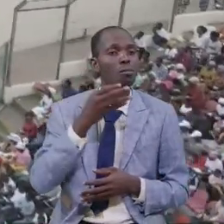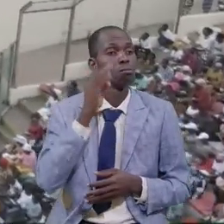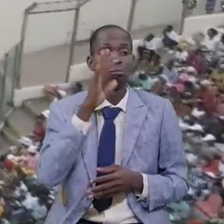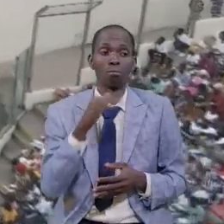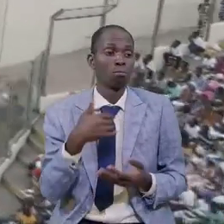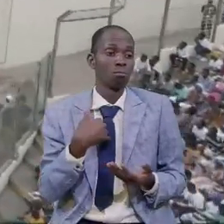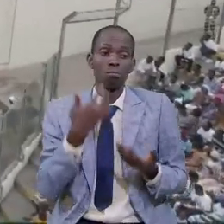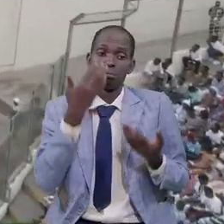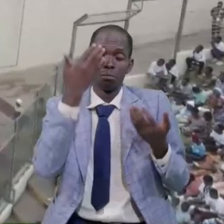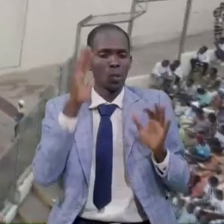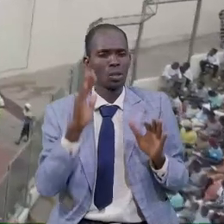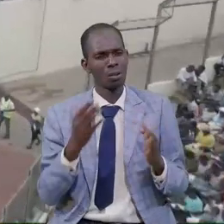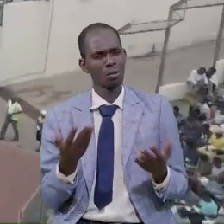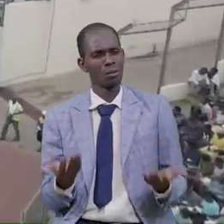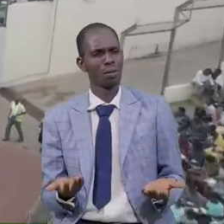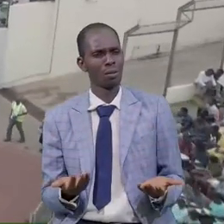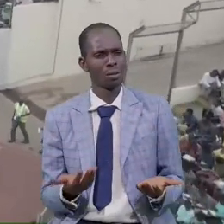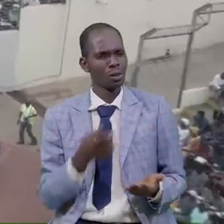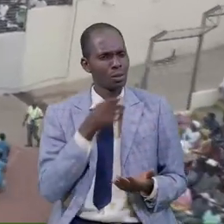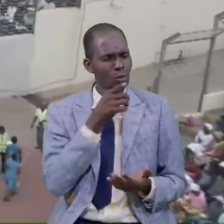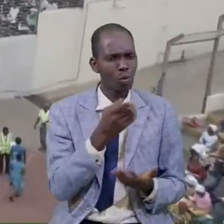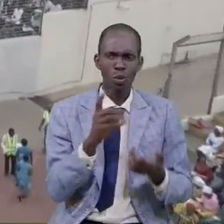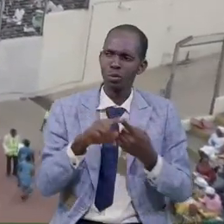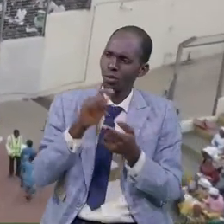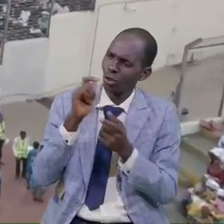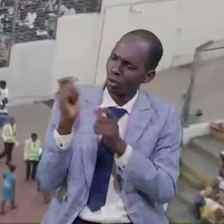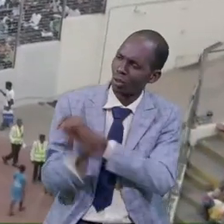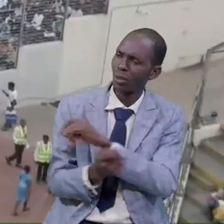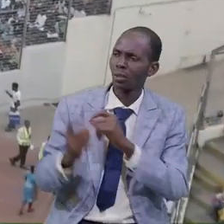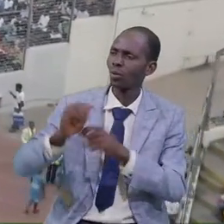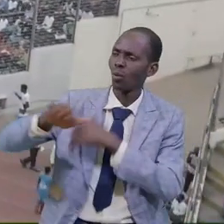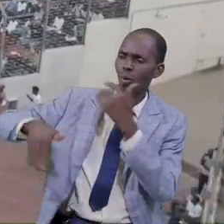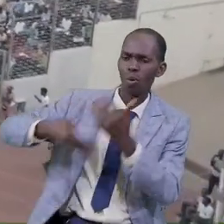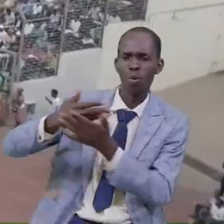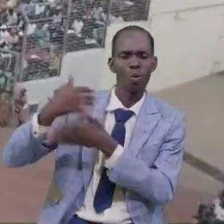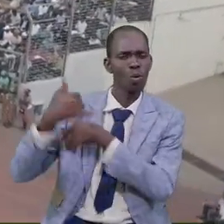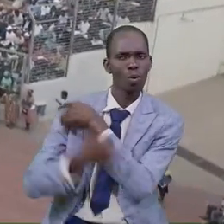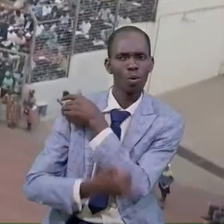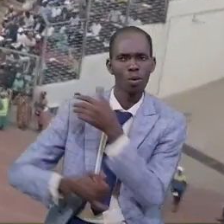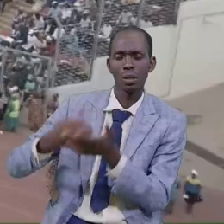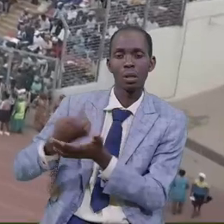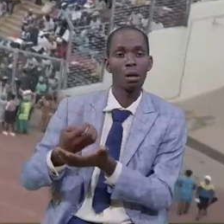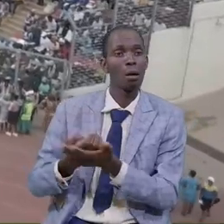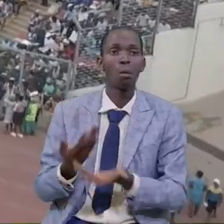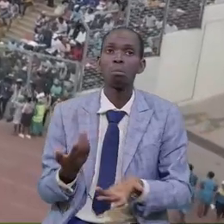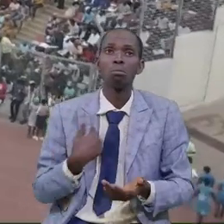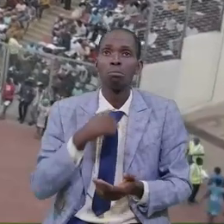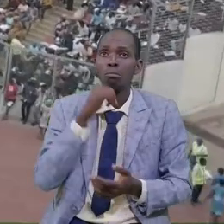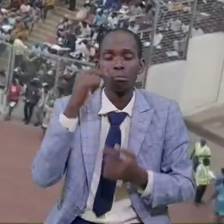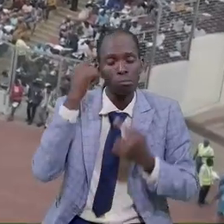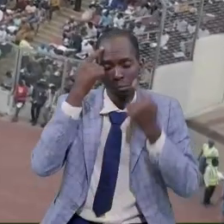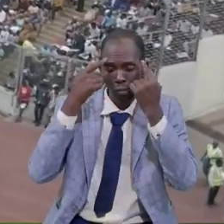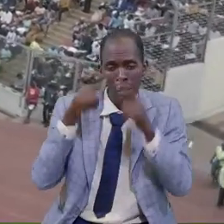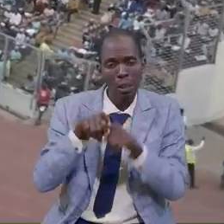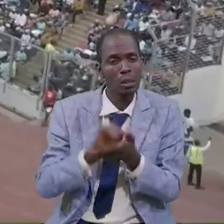je dis, tu veux changer l'économie du monde. Et dis, je n'ai pas pensé à ça. Commence